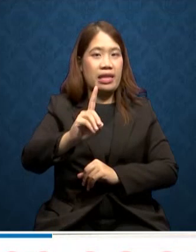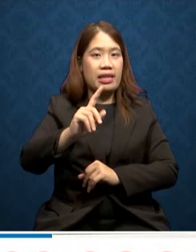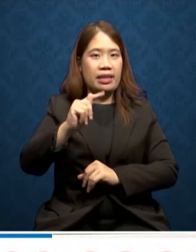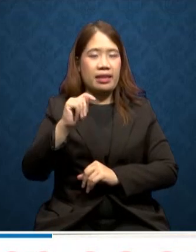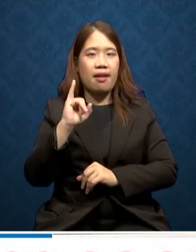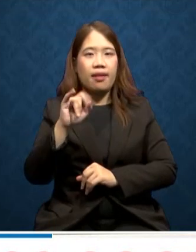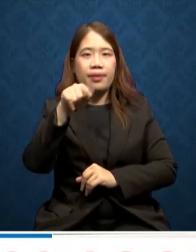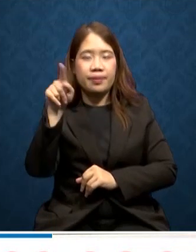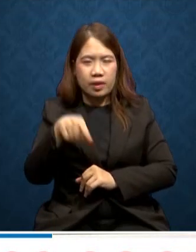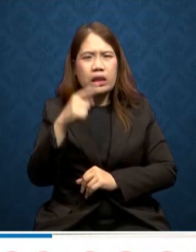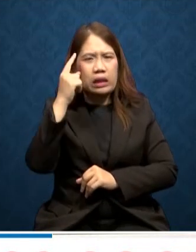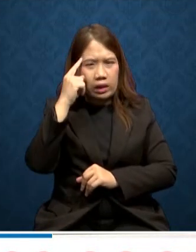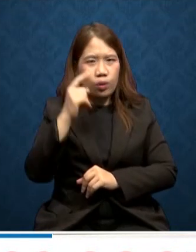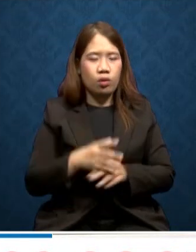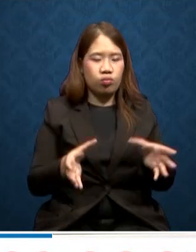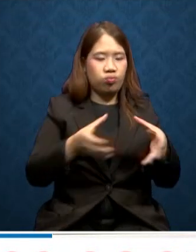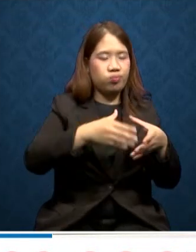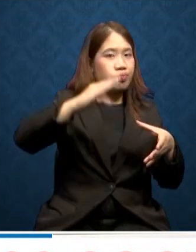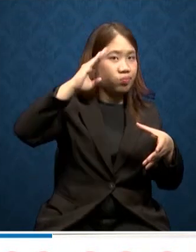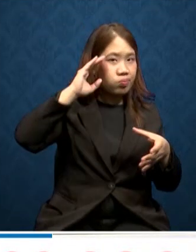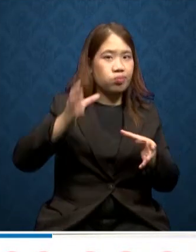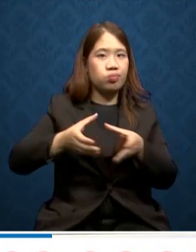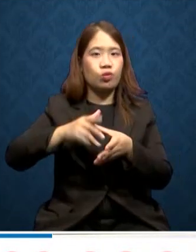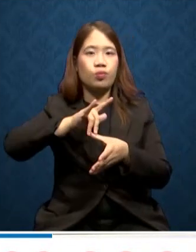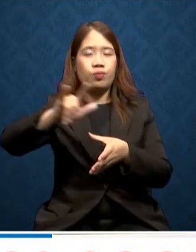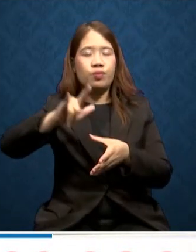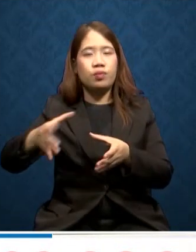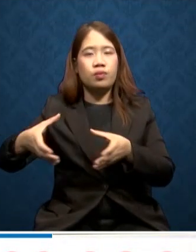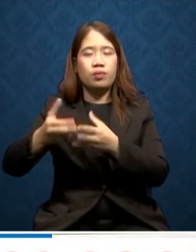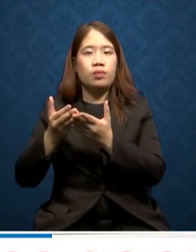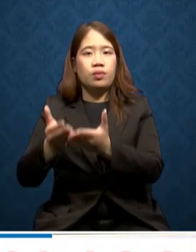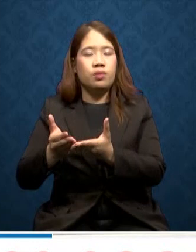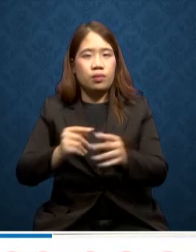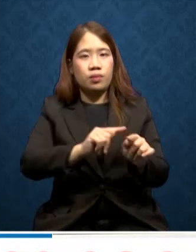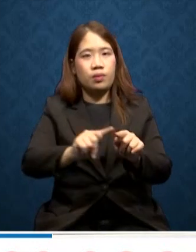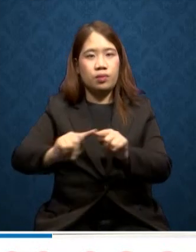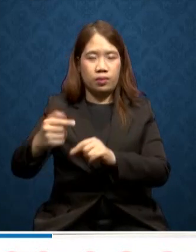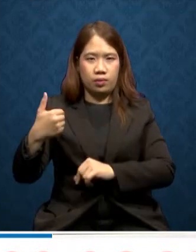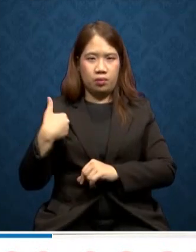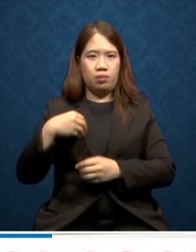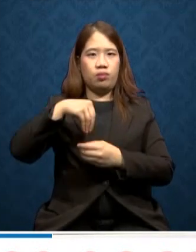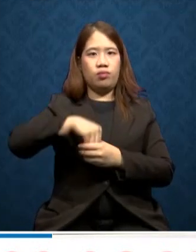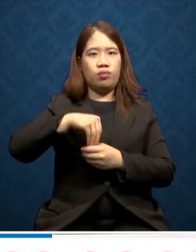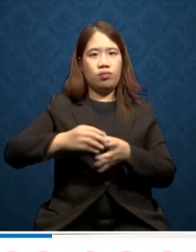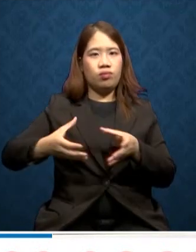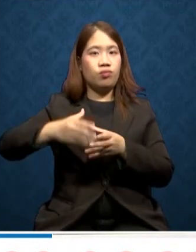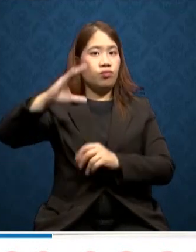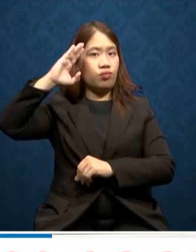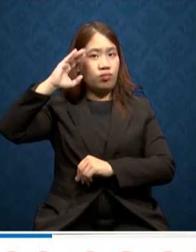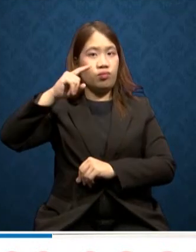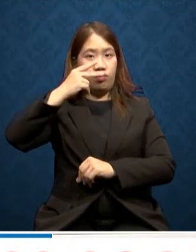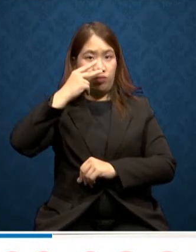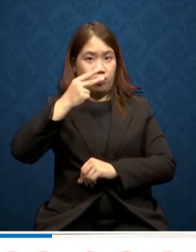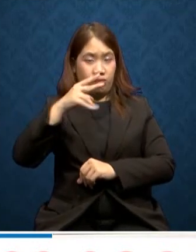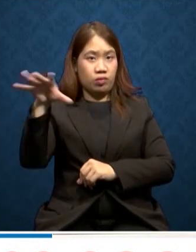ทัพบกหรืออากาศได้แต่ที่ผ่านมาตอนสมัยตั้งใหม่ๆผมเผอิญนั้นอยู่ในกองทัพก็เห็นเอาคนจากกองทัพต่